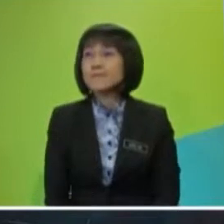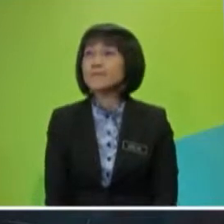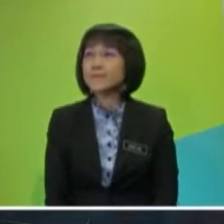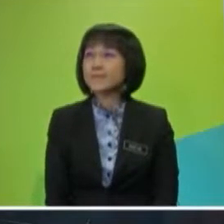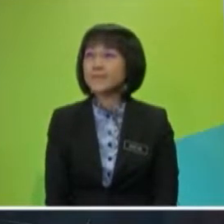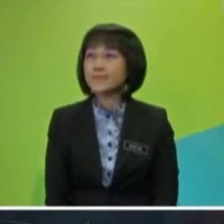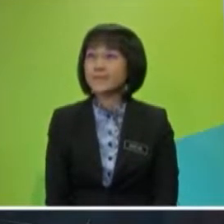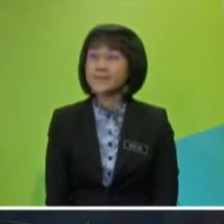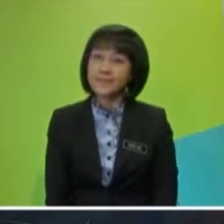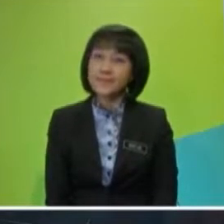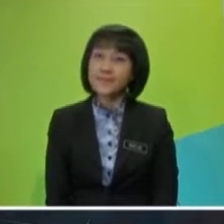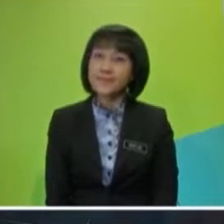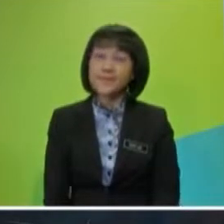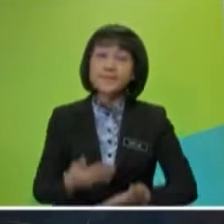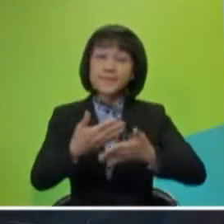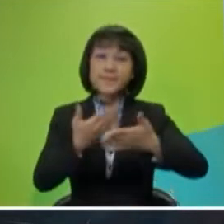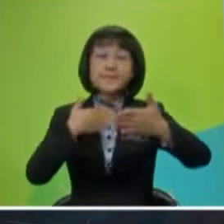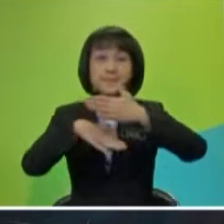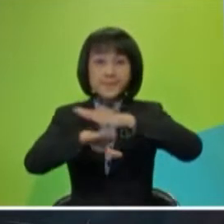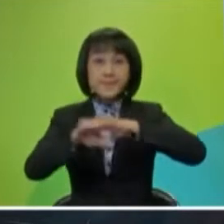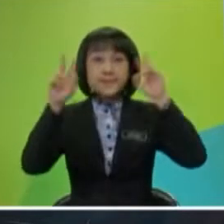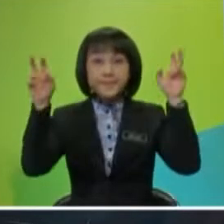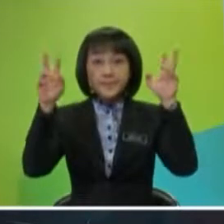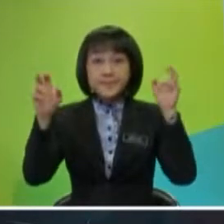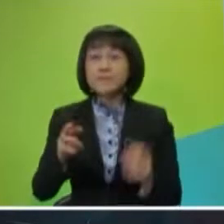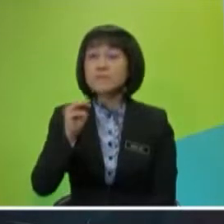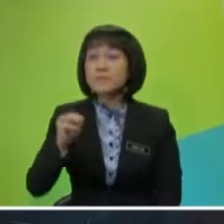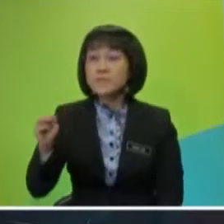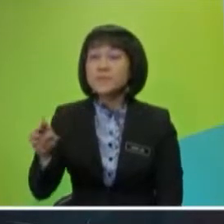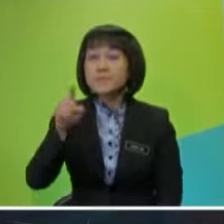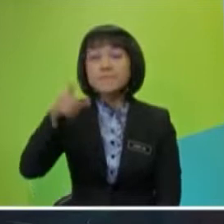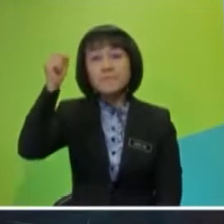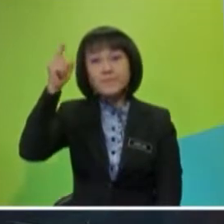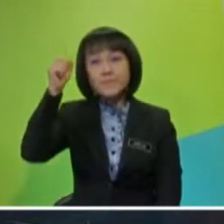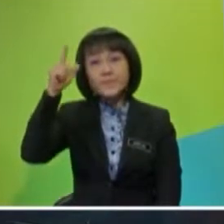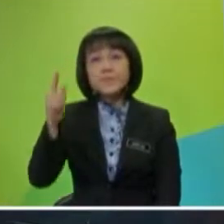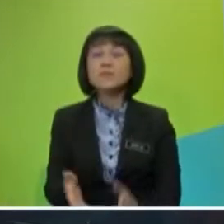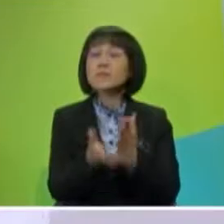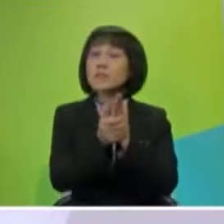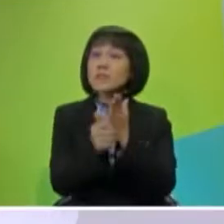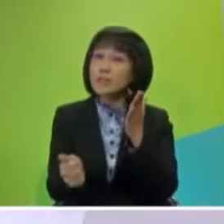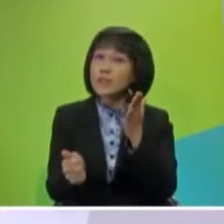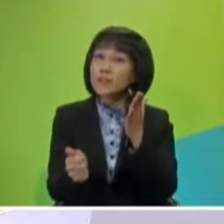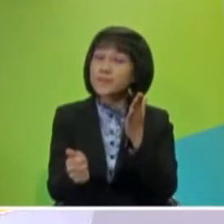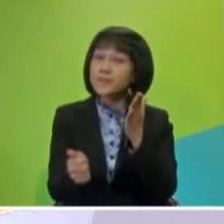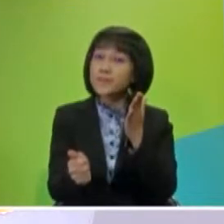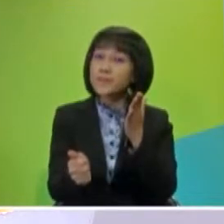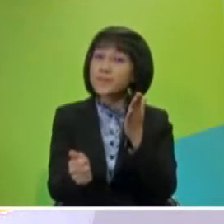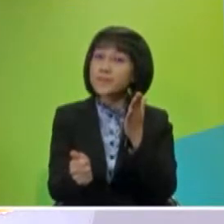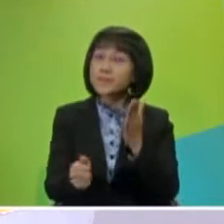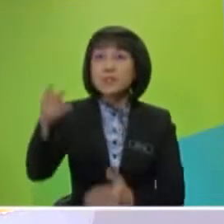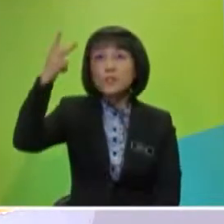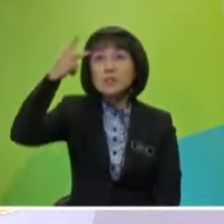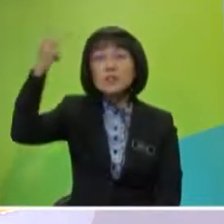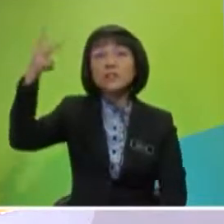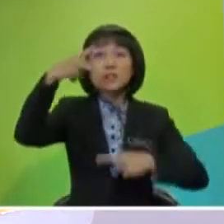Okey Mira, kita sebelum masuk pada bahagi pecahan, murid-murid perlu menguasai dulu kemahiran konsep